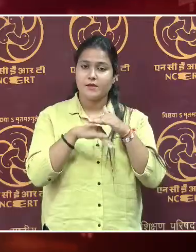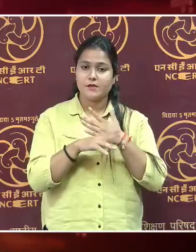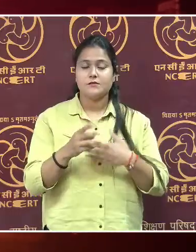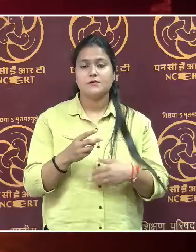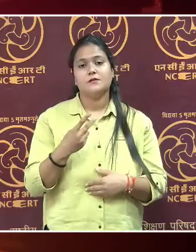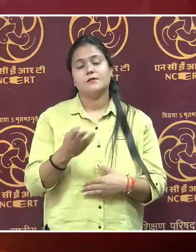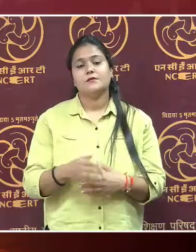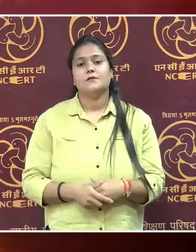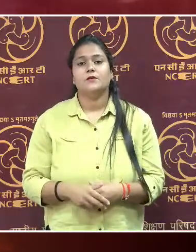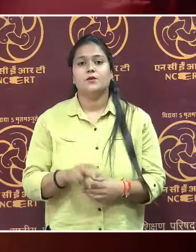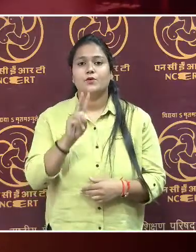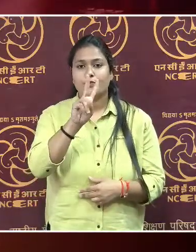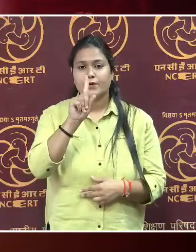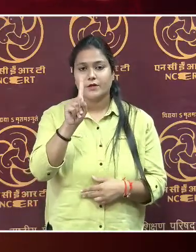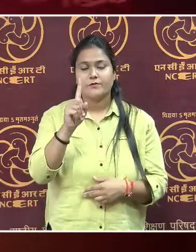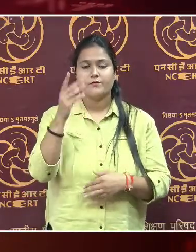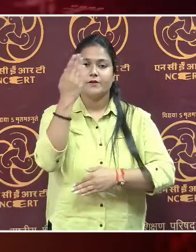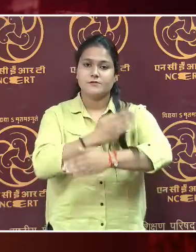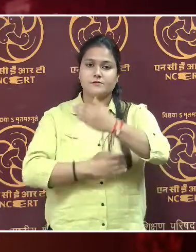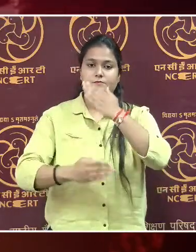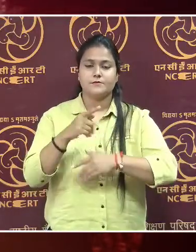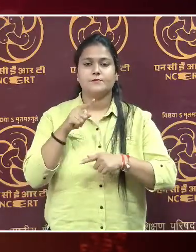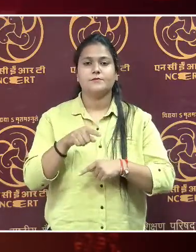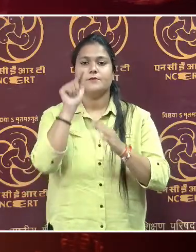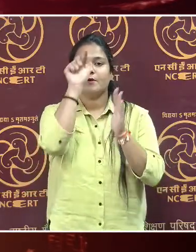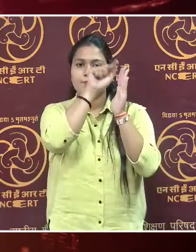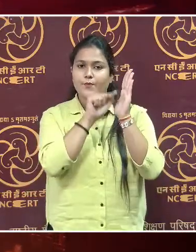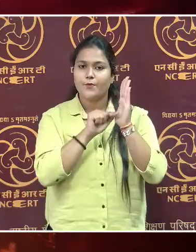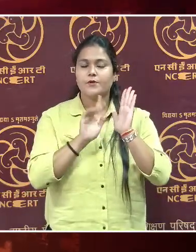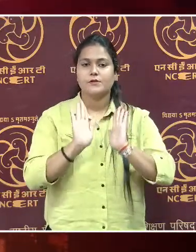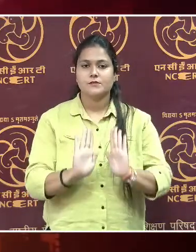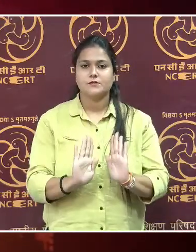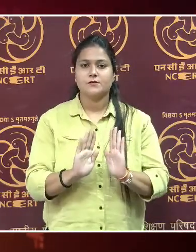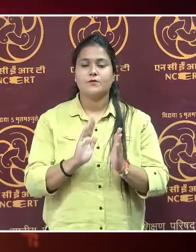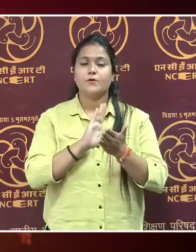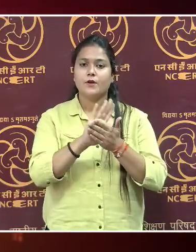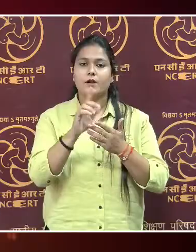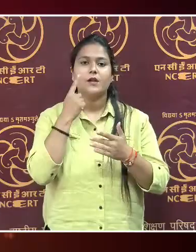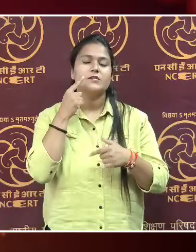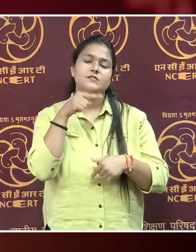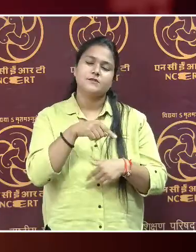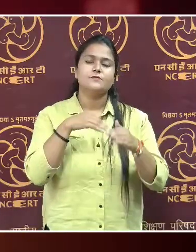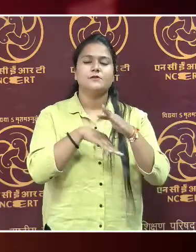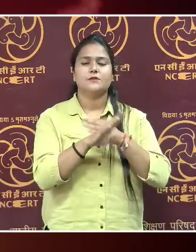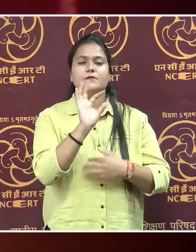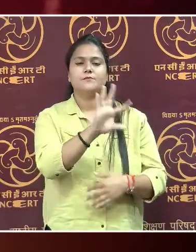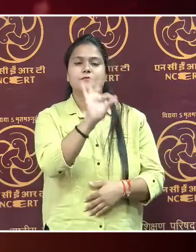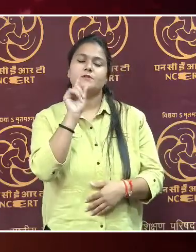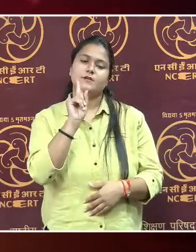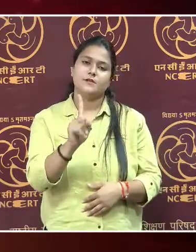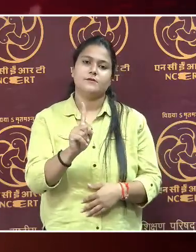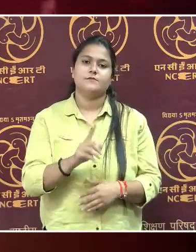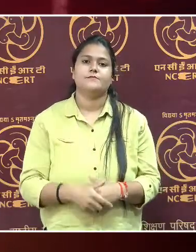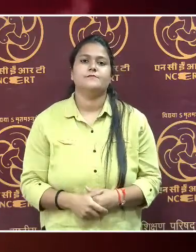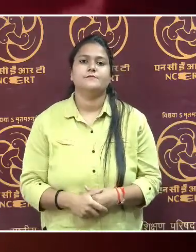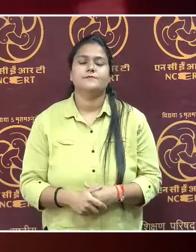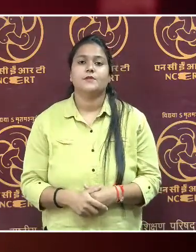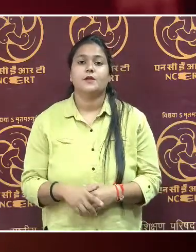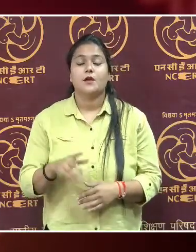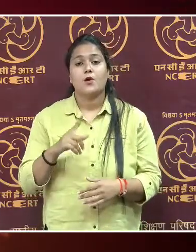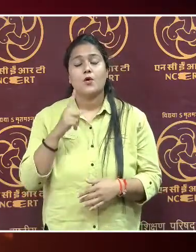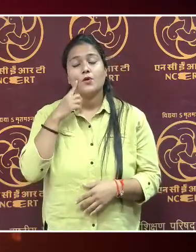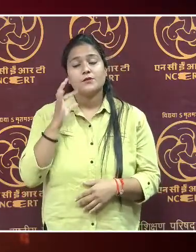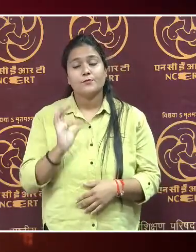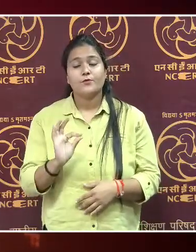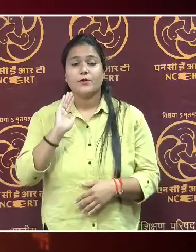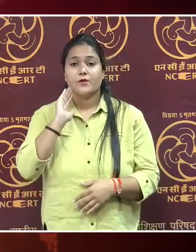21 डिसेबिलिटीज़ को रिकग्नाइज करता है, लिस्ट करता है, और हियरिंग इम्पेयरमेंट इज़ वन ऑफ देम। जैसे कि मैम ने कहा बहुत ज़रूरी है, क्योंकि बच्चे